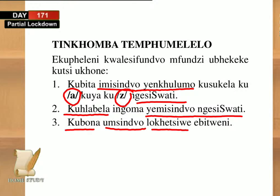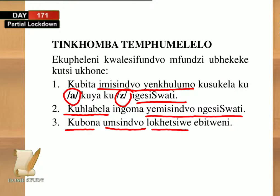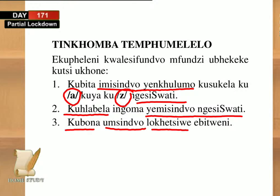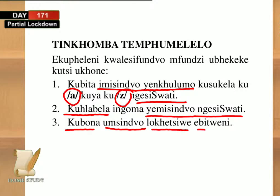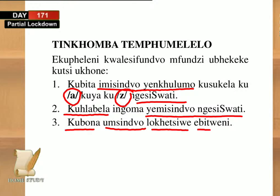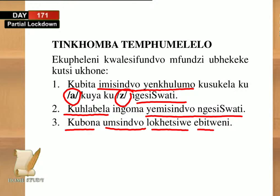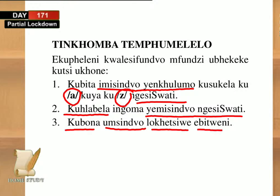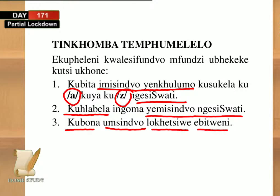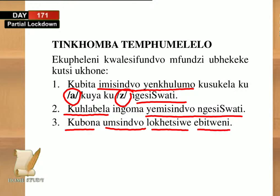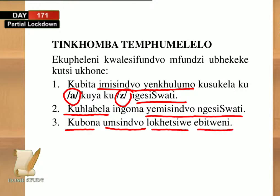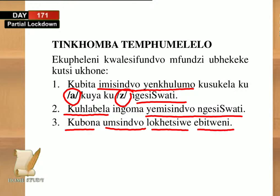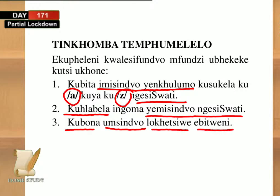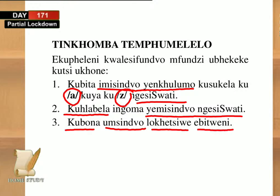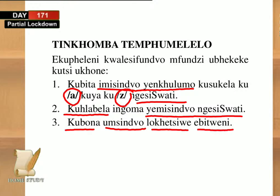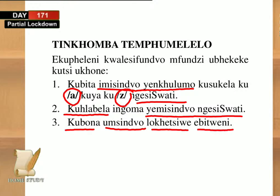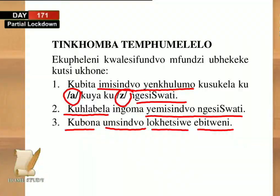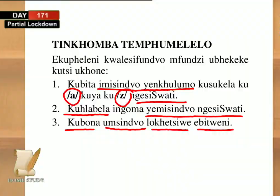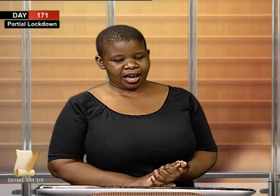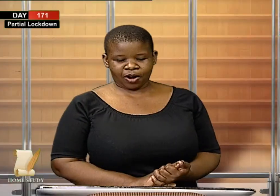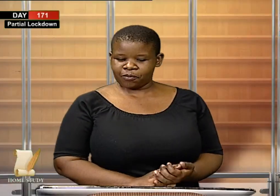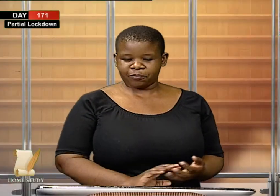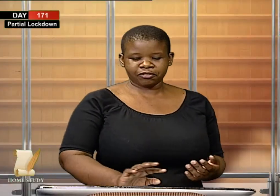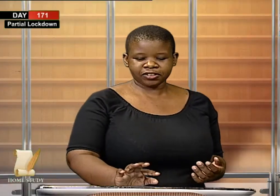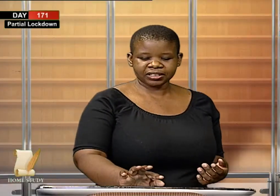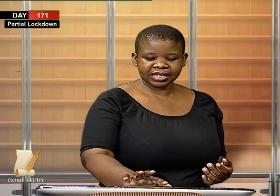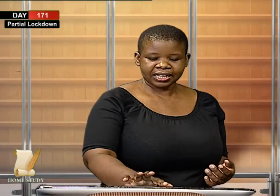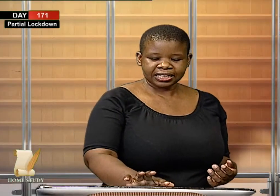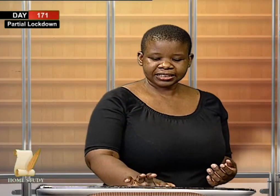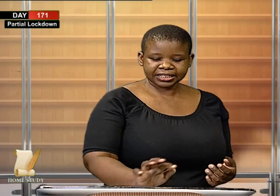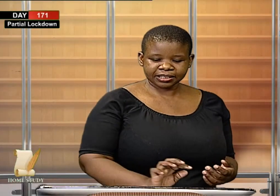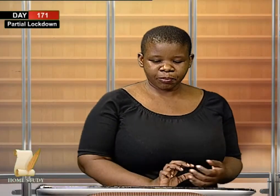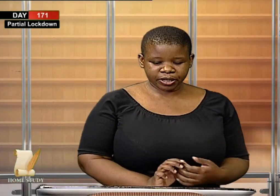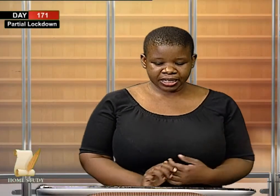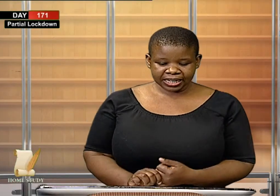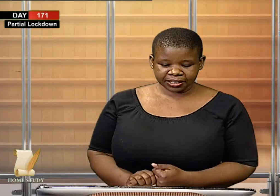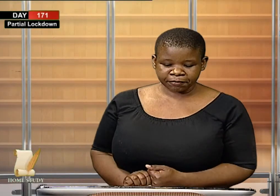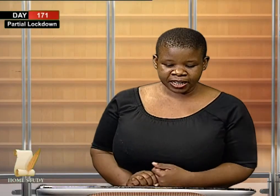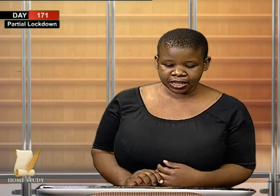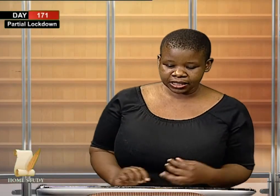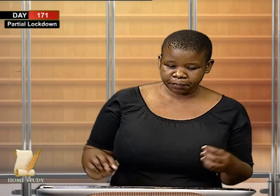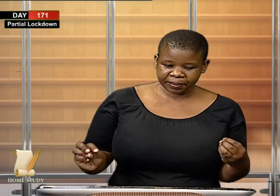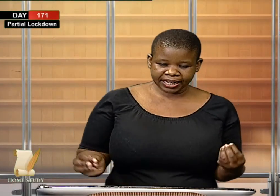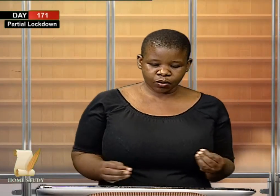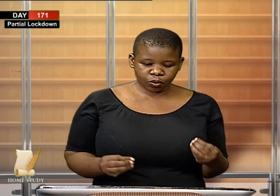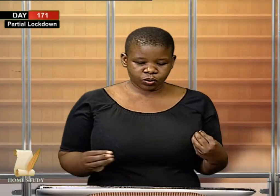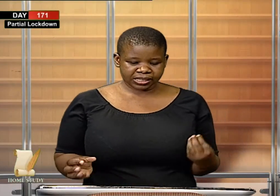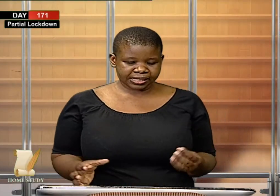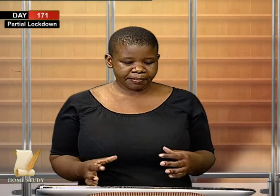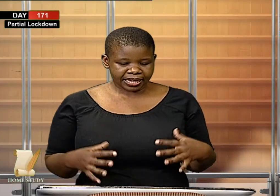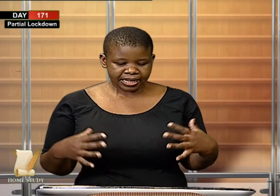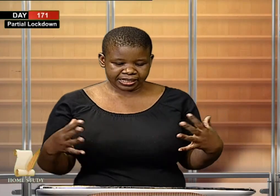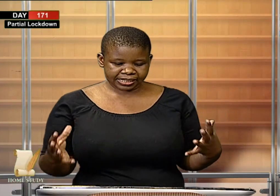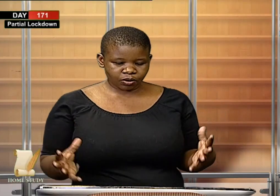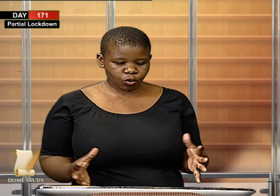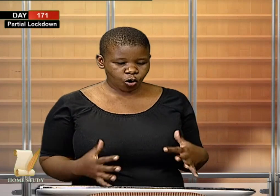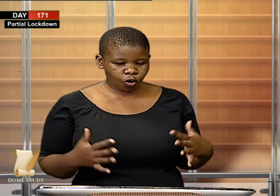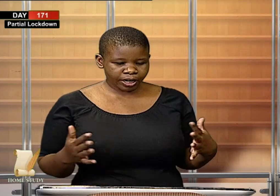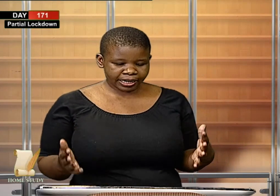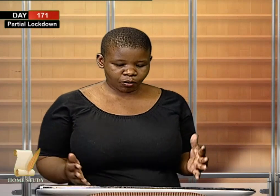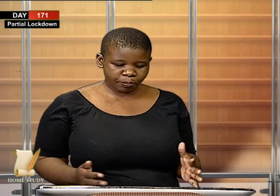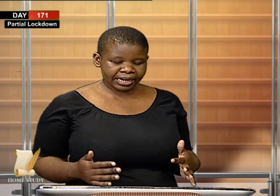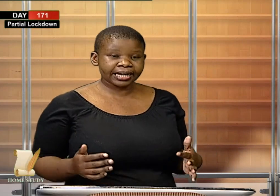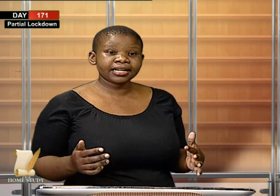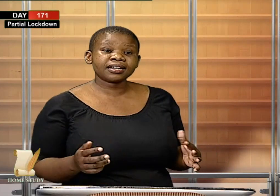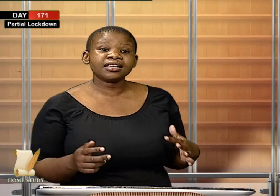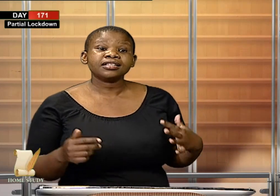lokhetsiwe ebitweni. Mfundzi sesikubonile lebhekeke ukuthi sibe